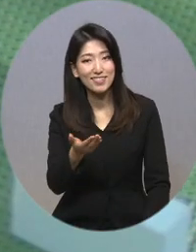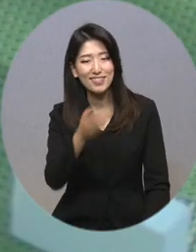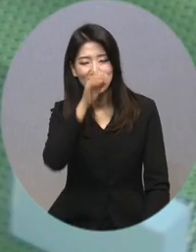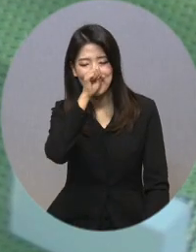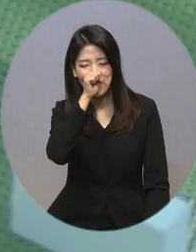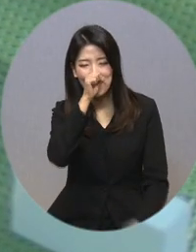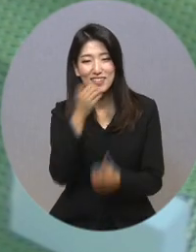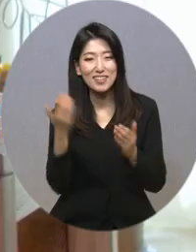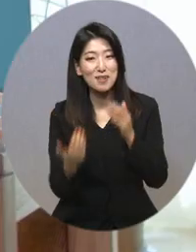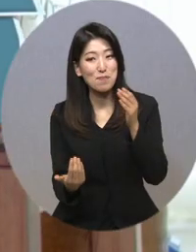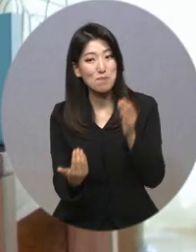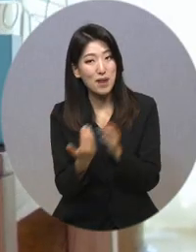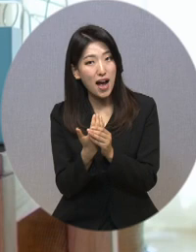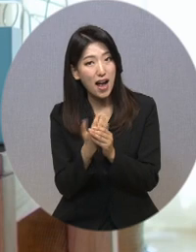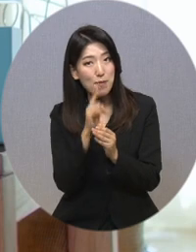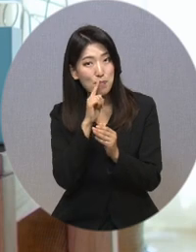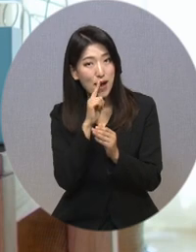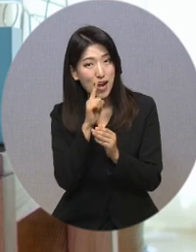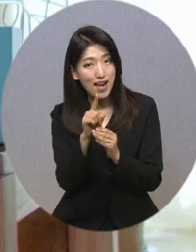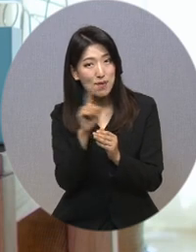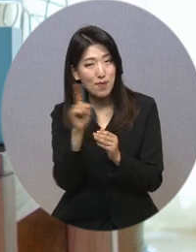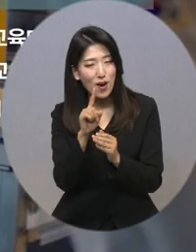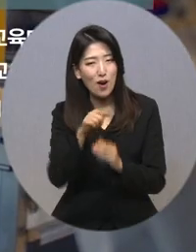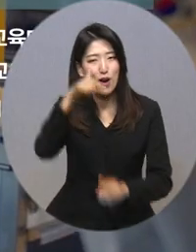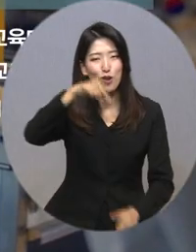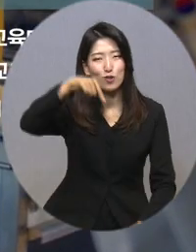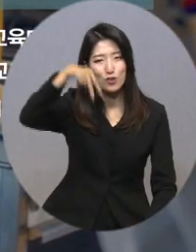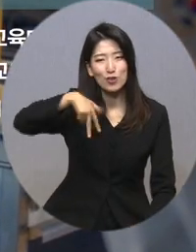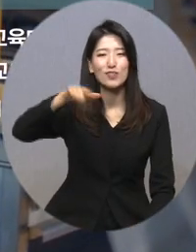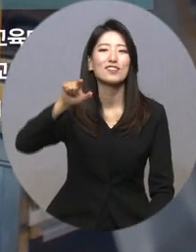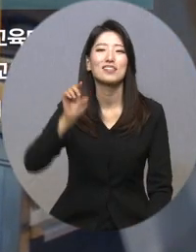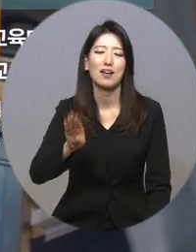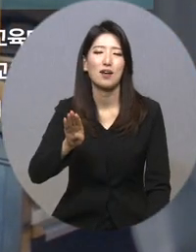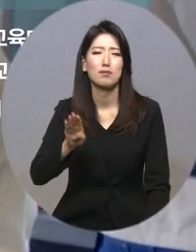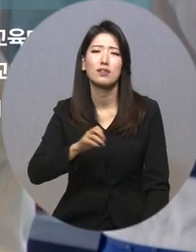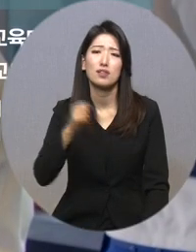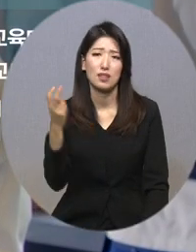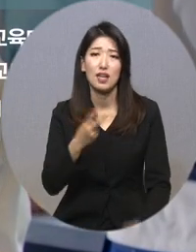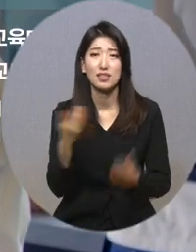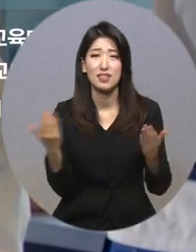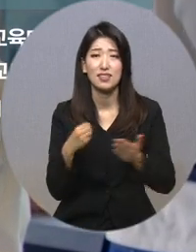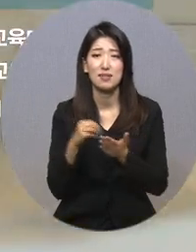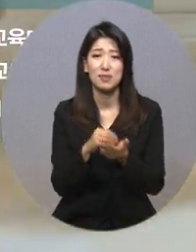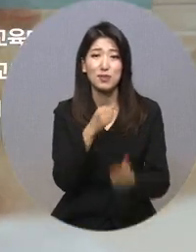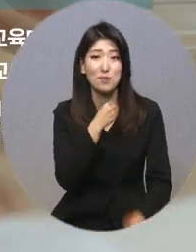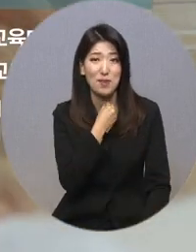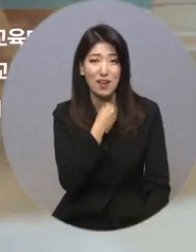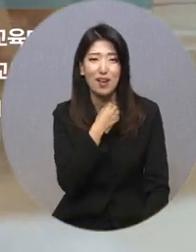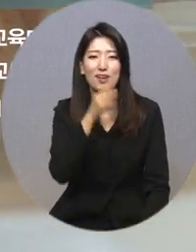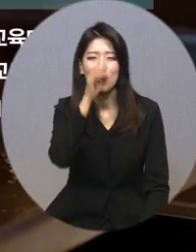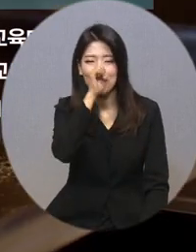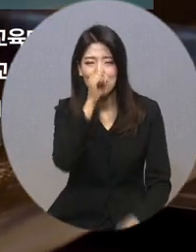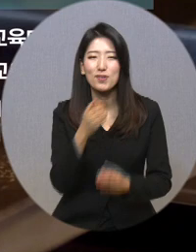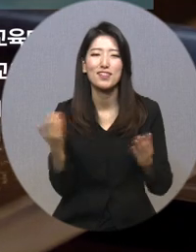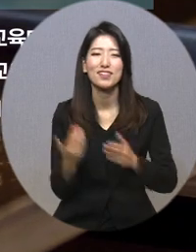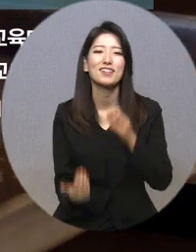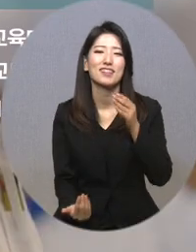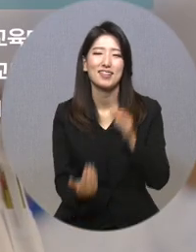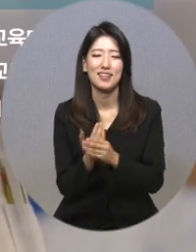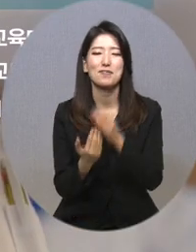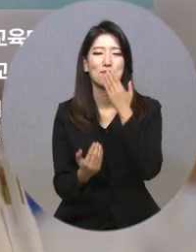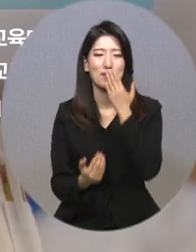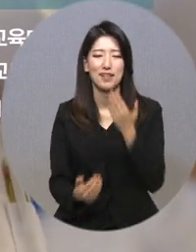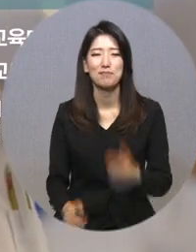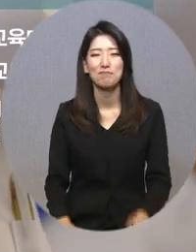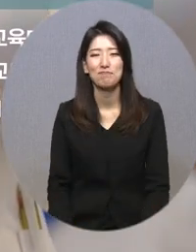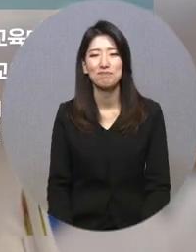일이 생기는 한마디, 굿잡! 재취업하고픈 그녀에게 좋은 일이 생길 거예요.